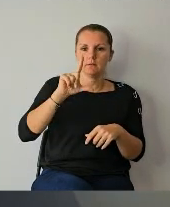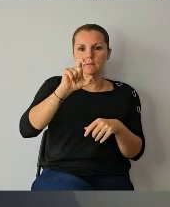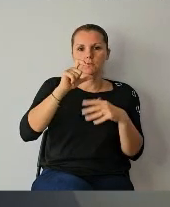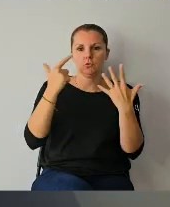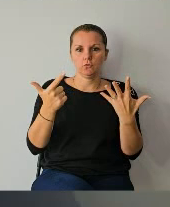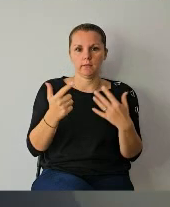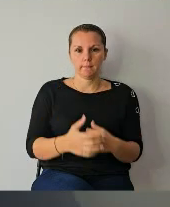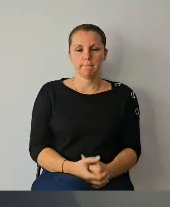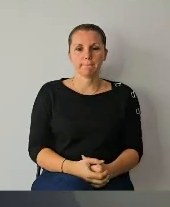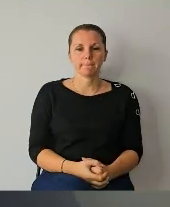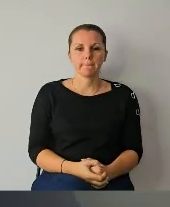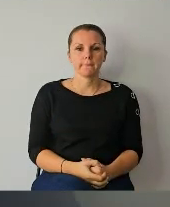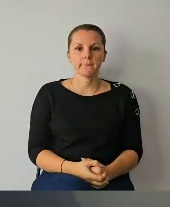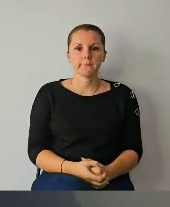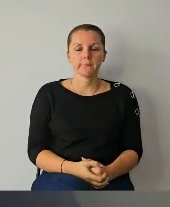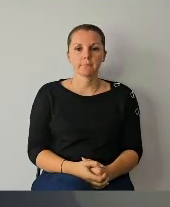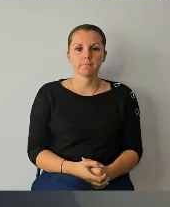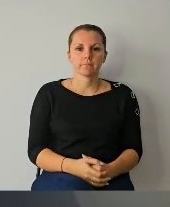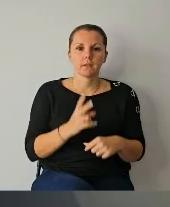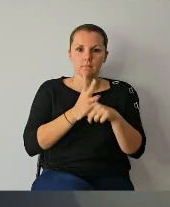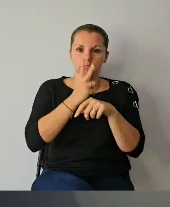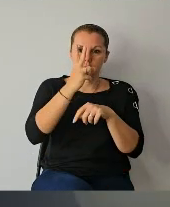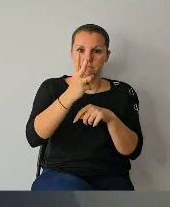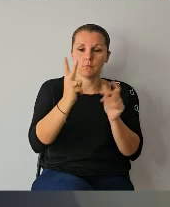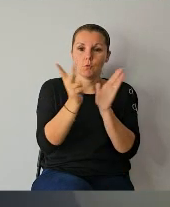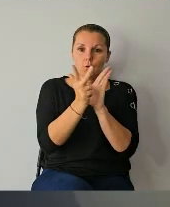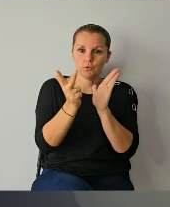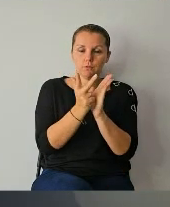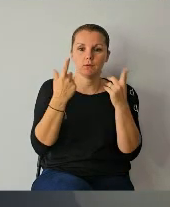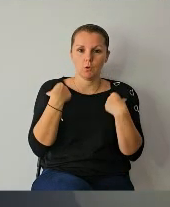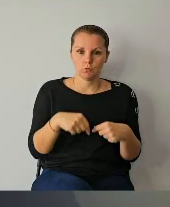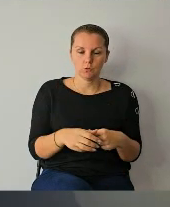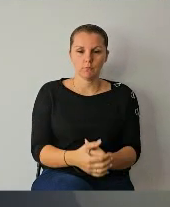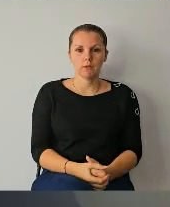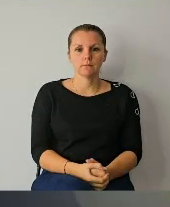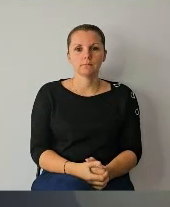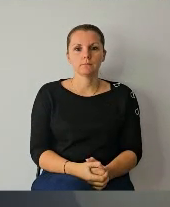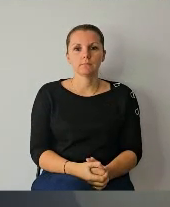207. Wzrost nastąpił o 18 osób.